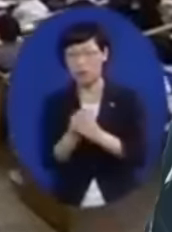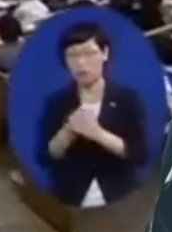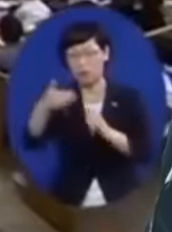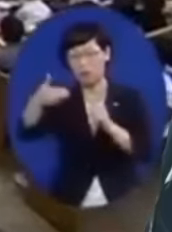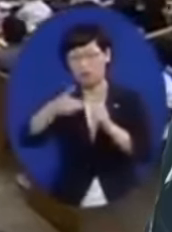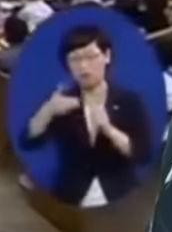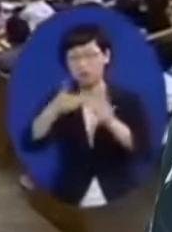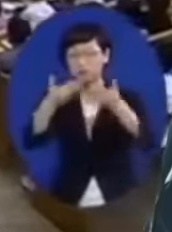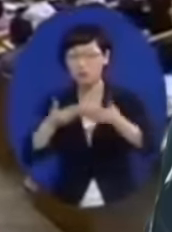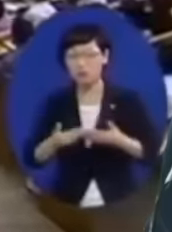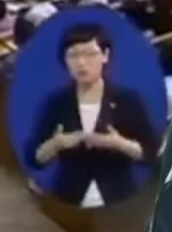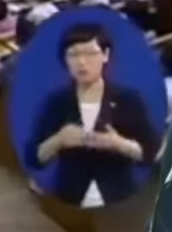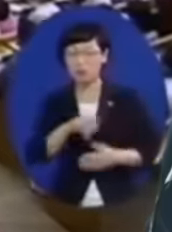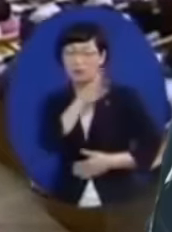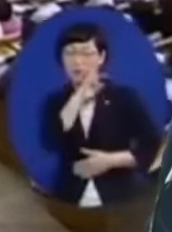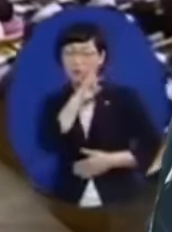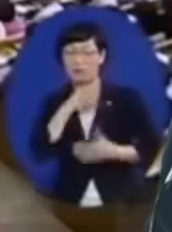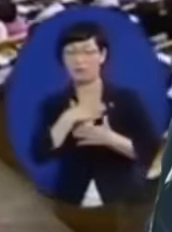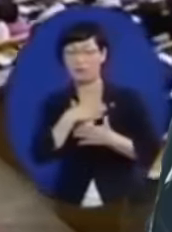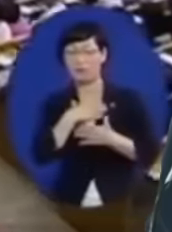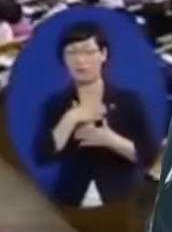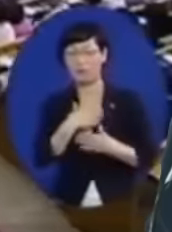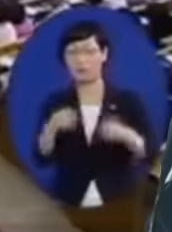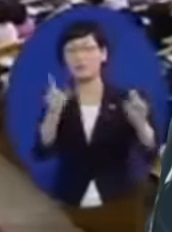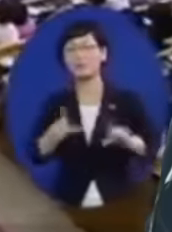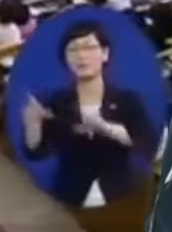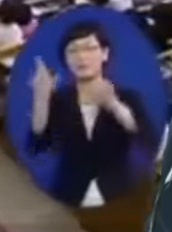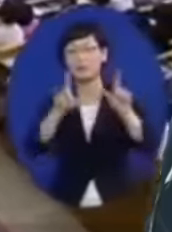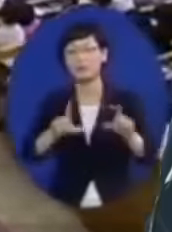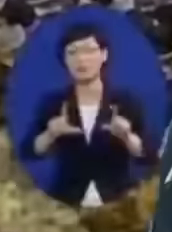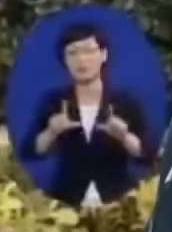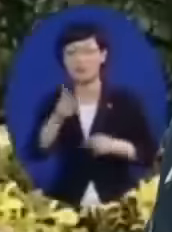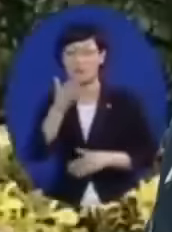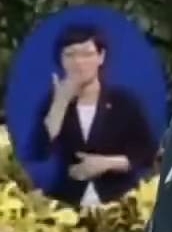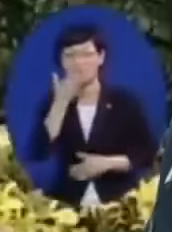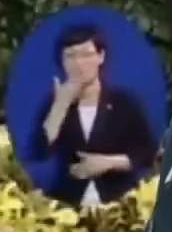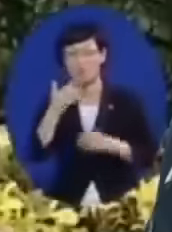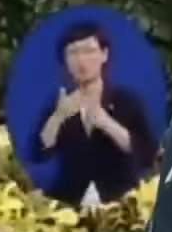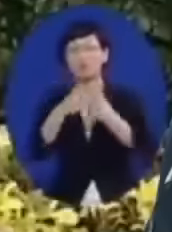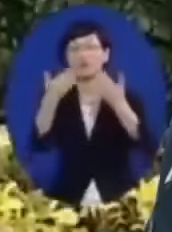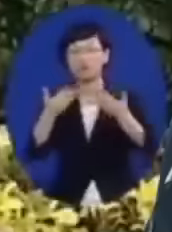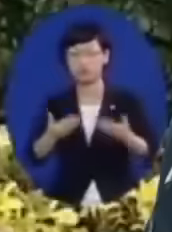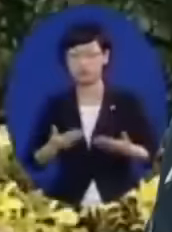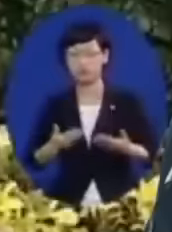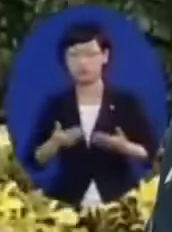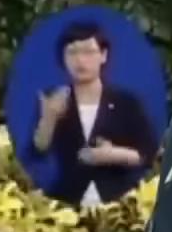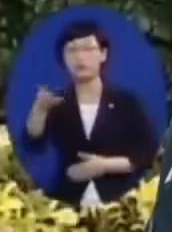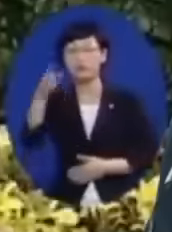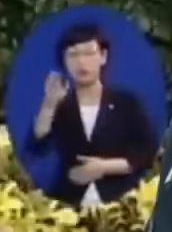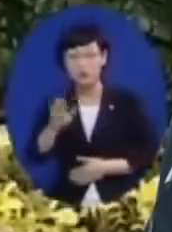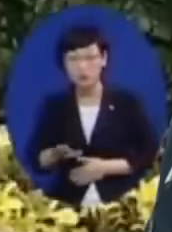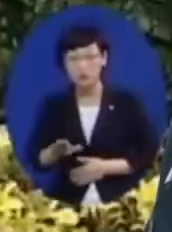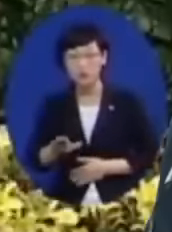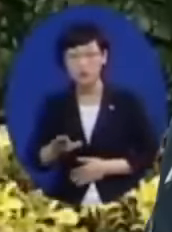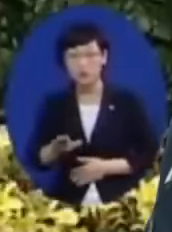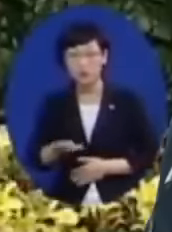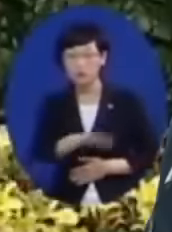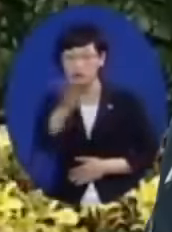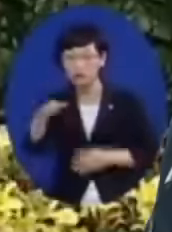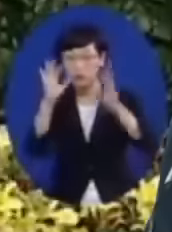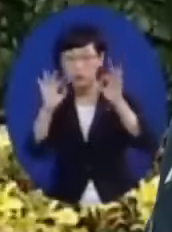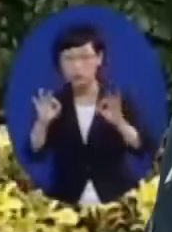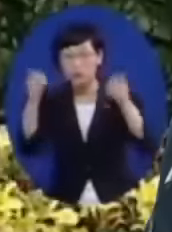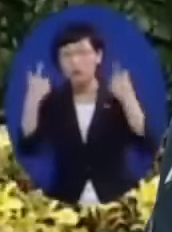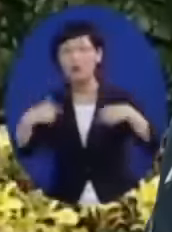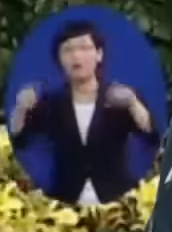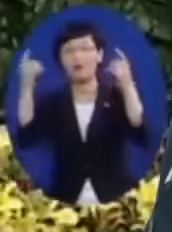주어 편안하고 안락한 생활을 가능하게 해주고 있습니다. 그럼에도 불구하고 우리는